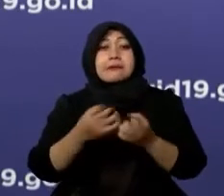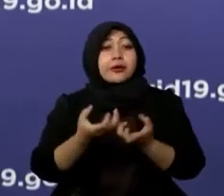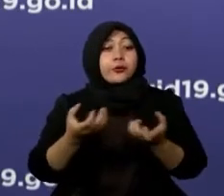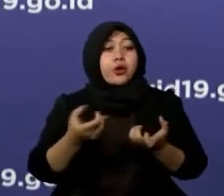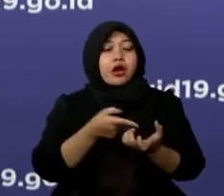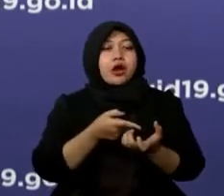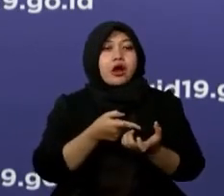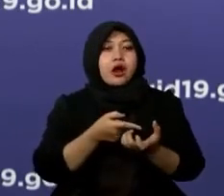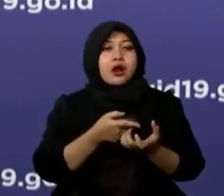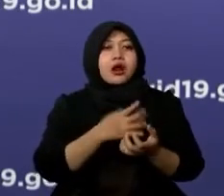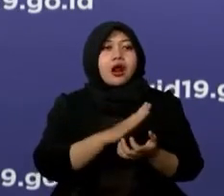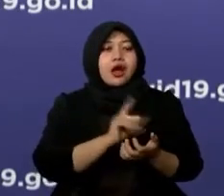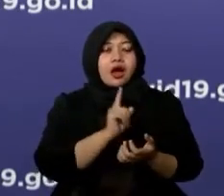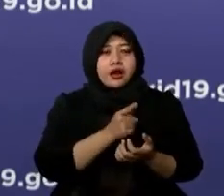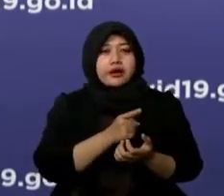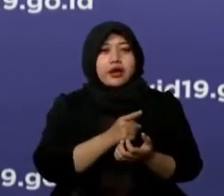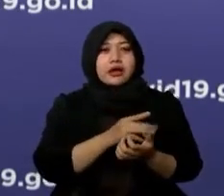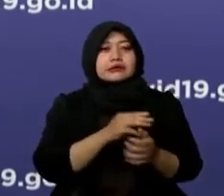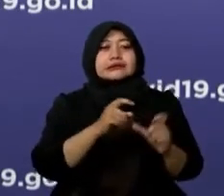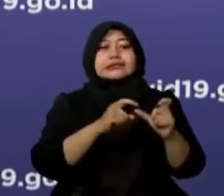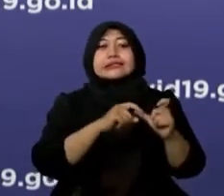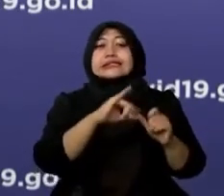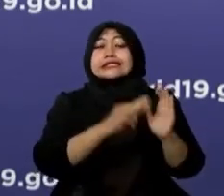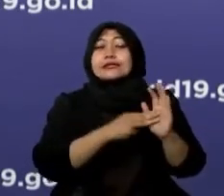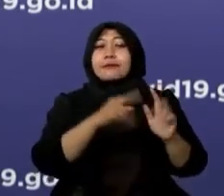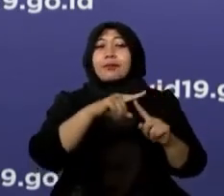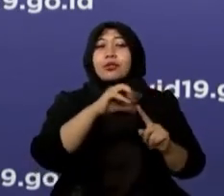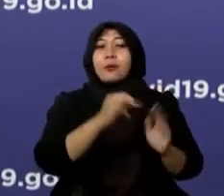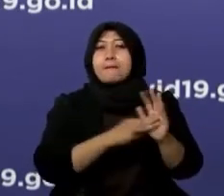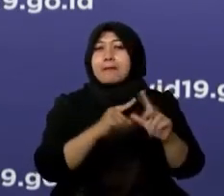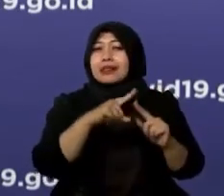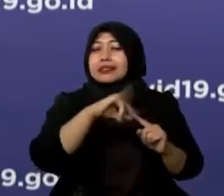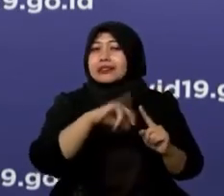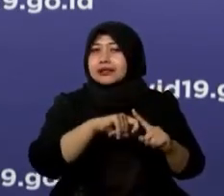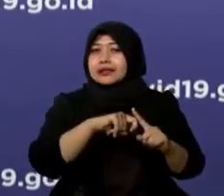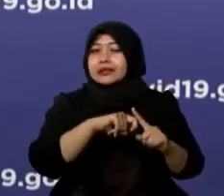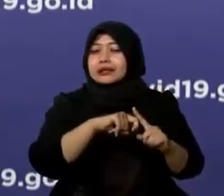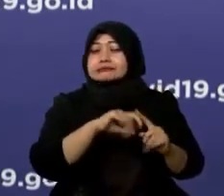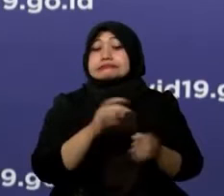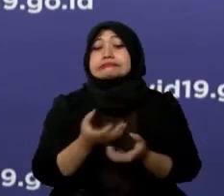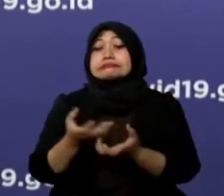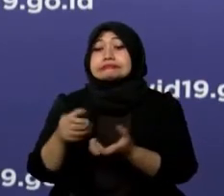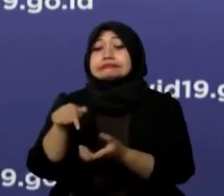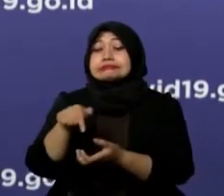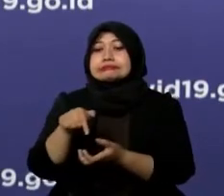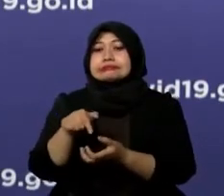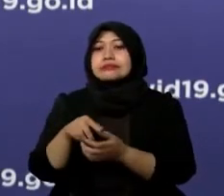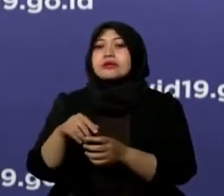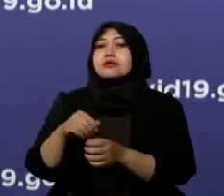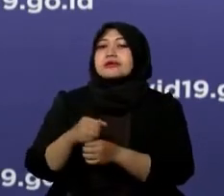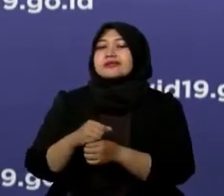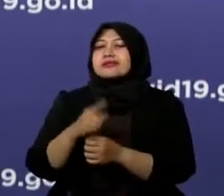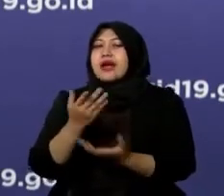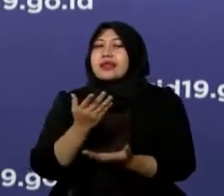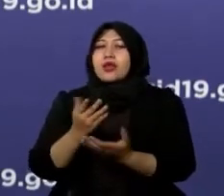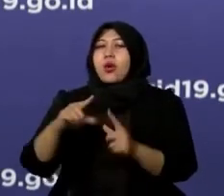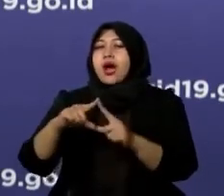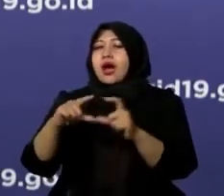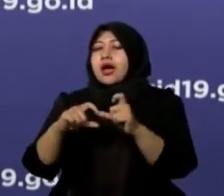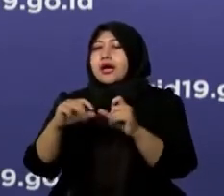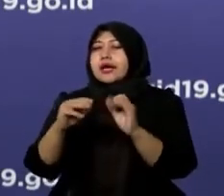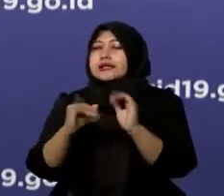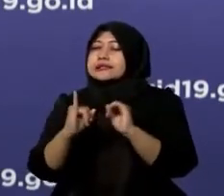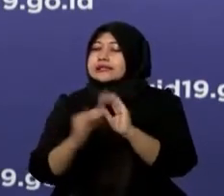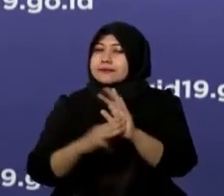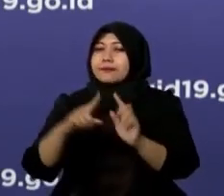konfirmasi dengan gejala atau simptomatik, dan satunya lagi adalah kasus konfirmasi tanpa gejala atau